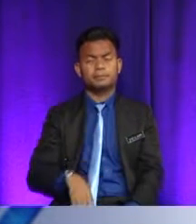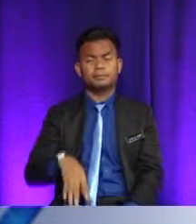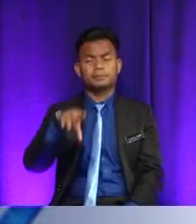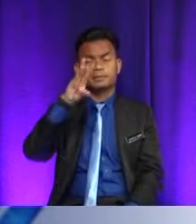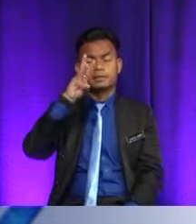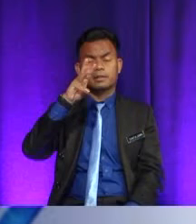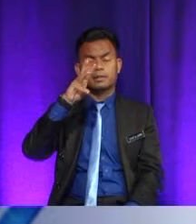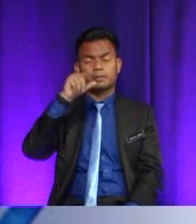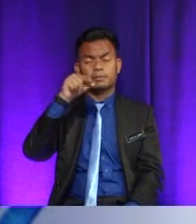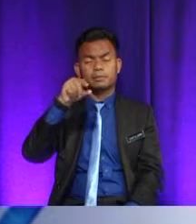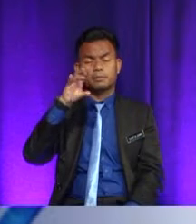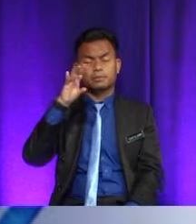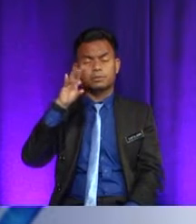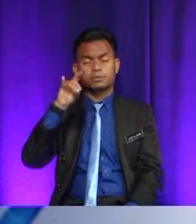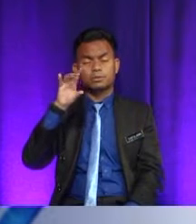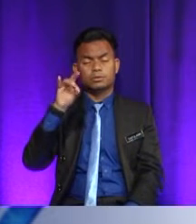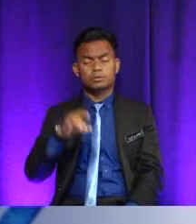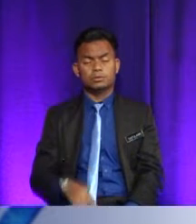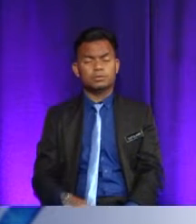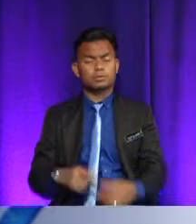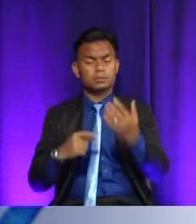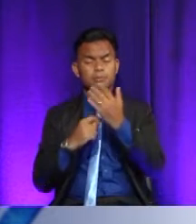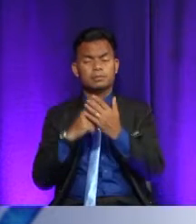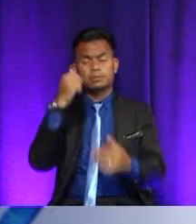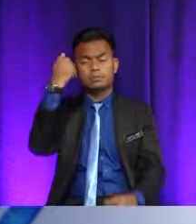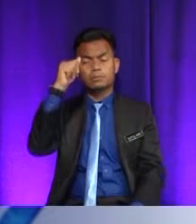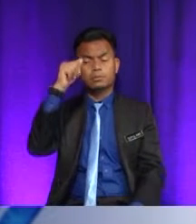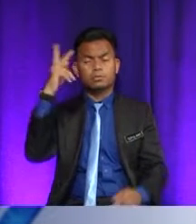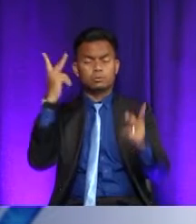betul kita masukkan dalam F ini kemudian